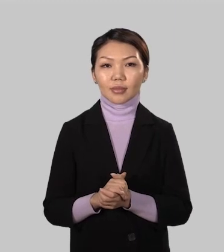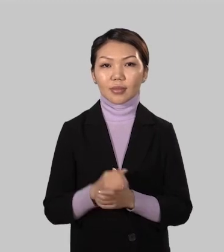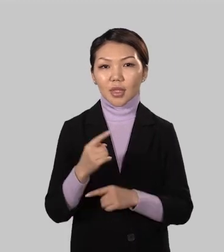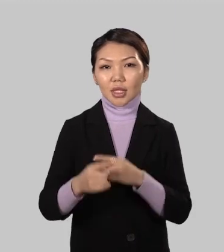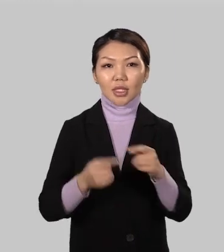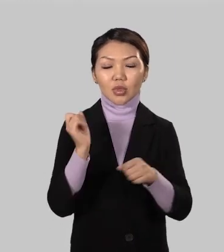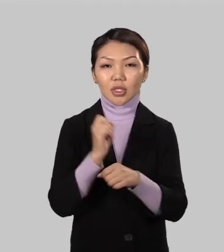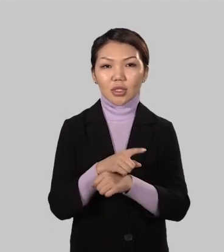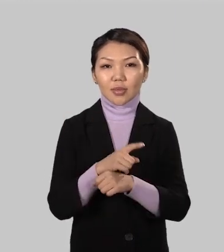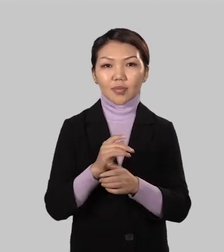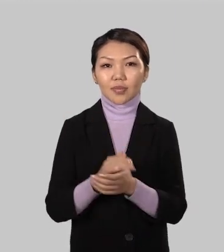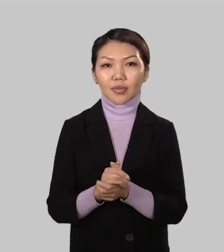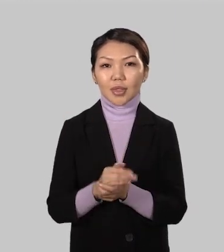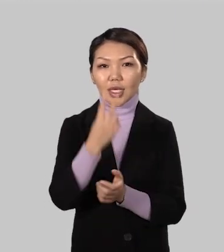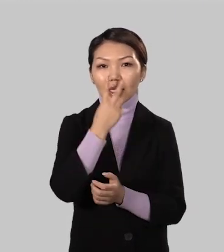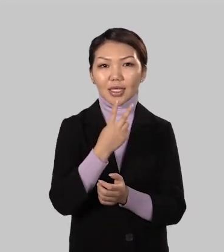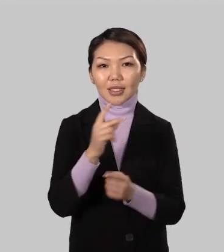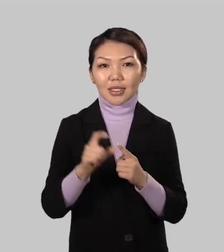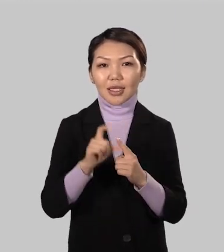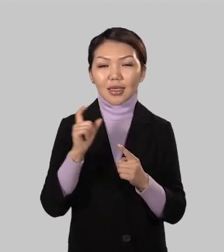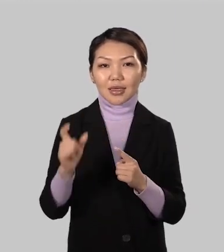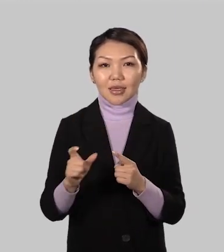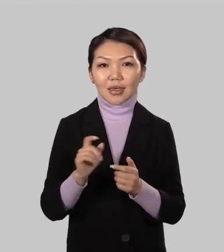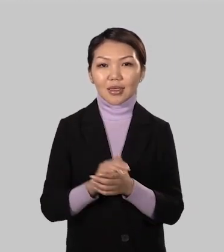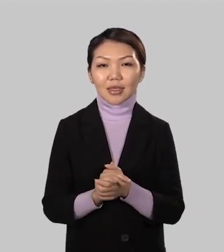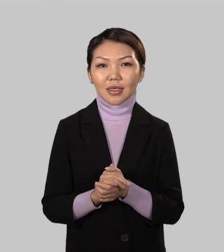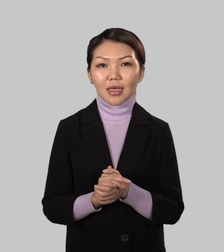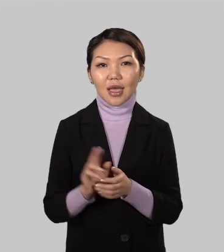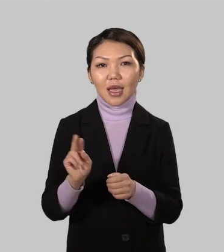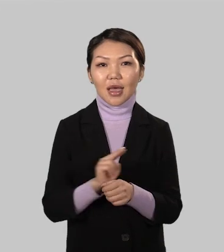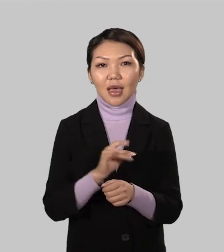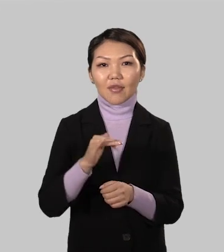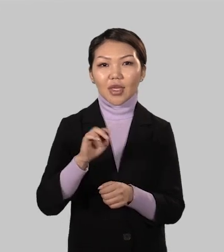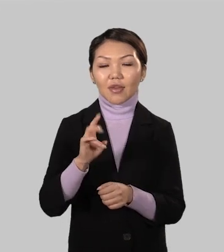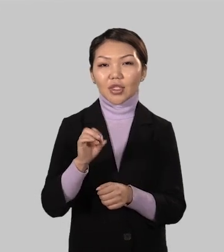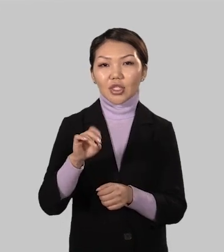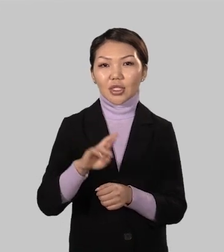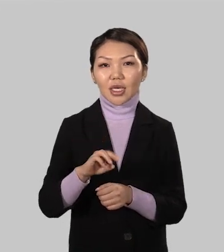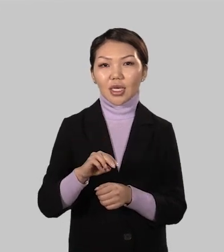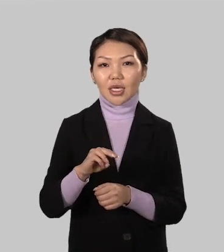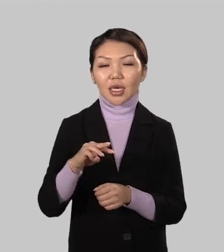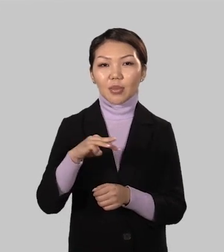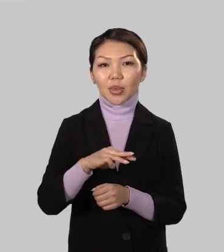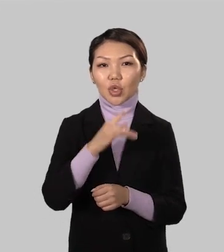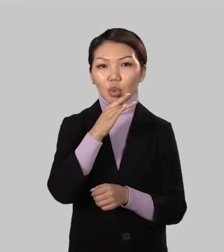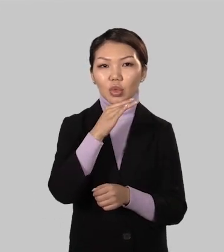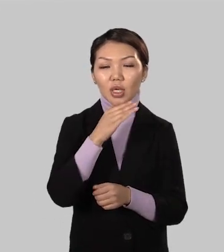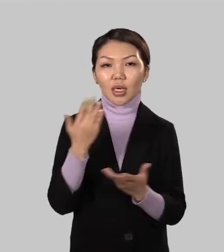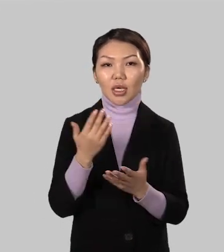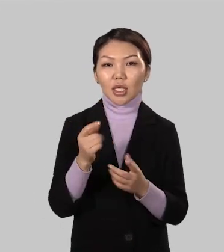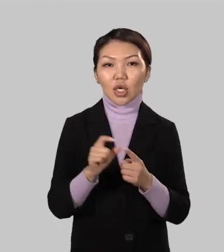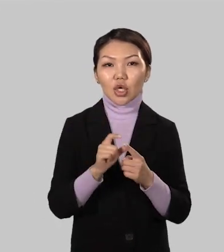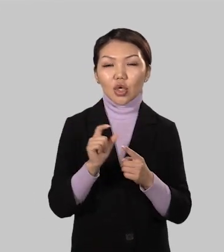следующее задание традиционная орфографическая минутка какие буквы необходимо